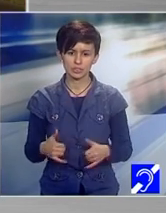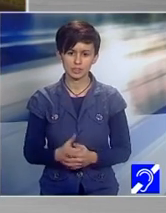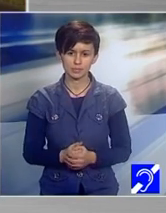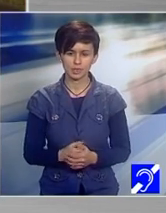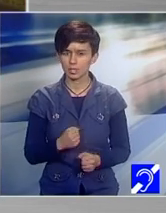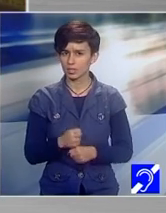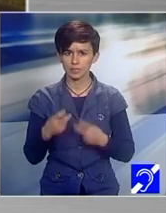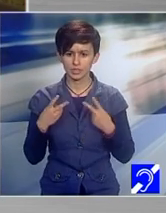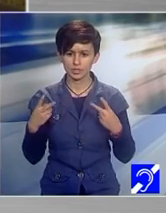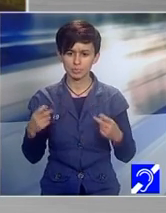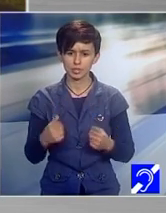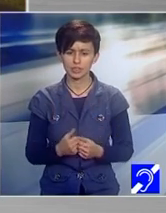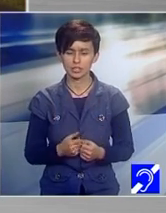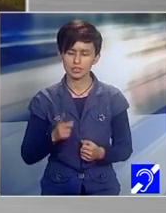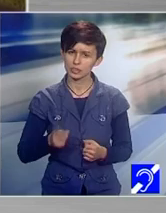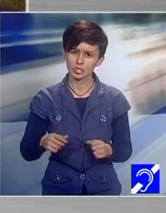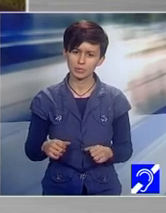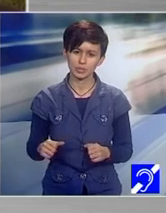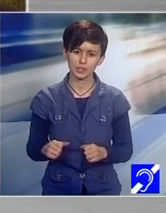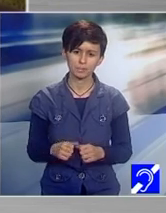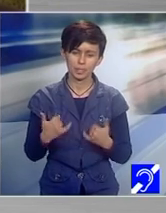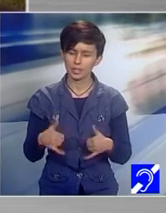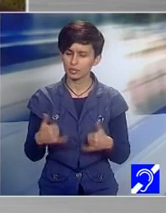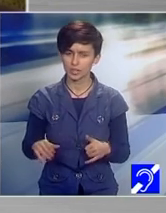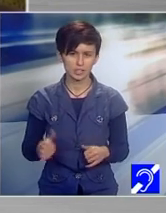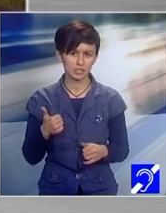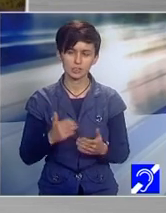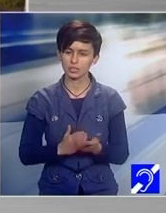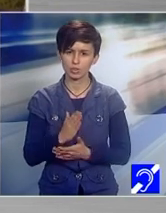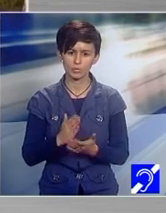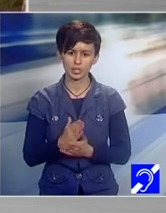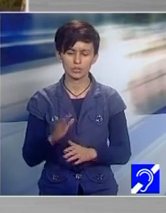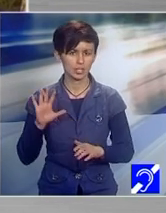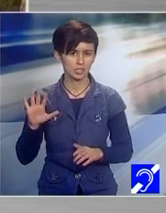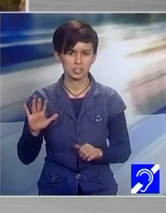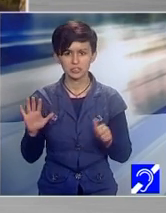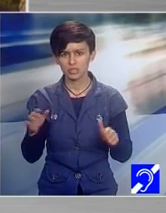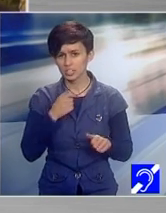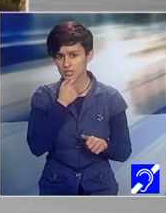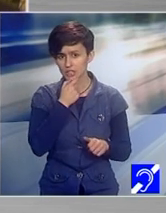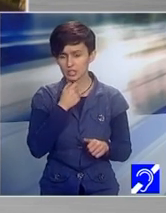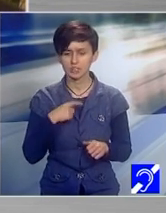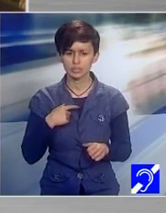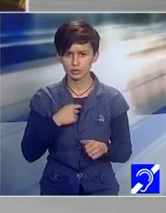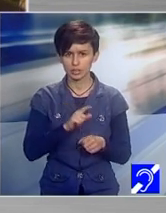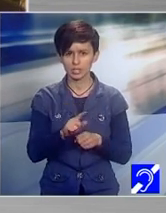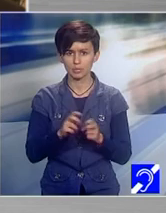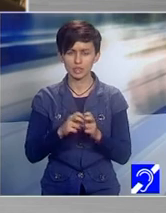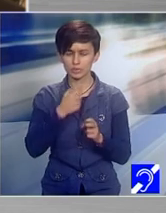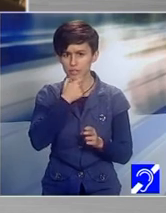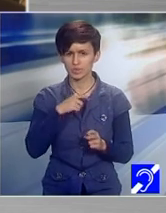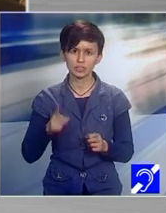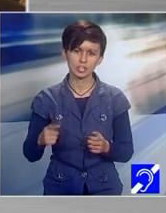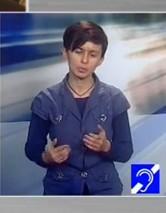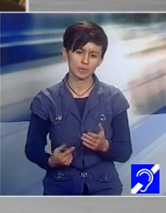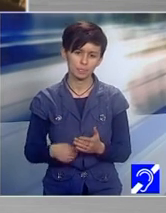Foarte importantă. Și trebuie reactualizate mereu. Adică la 5-6 ani se învechesc deja și trebuie altele noi.